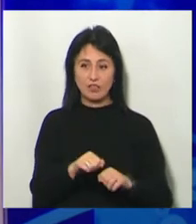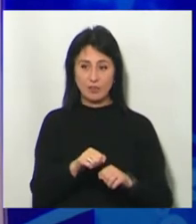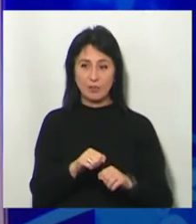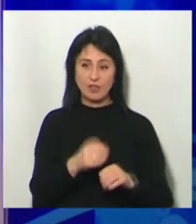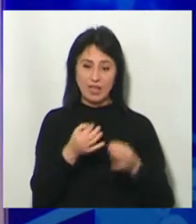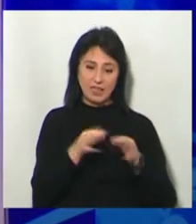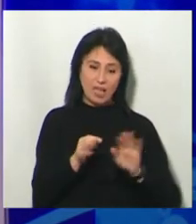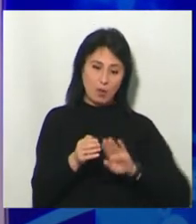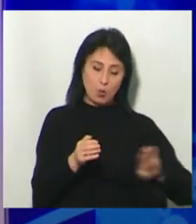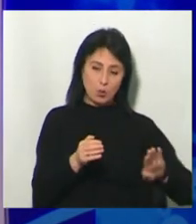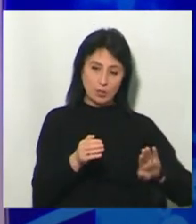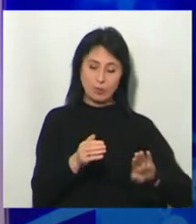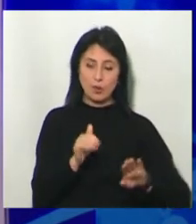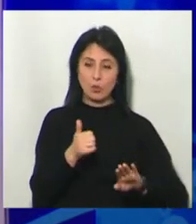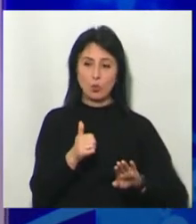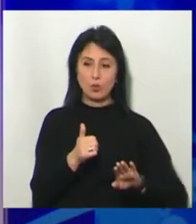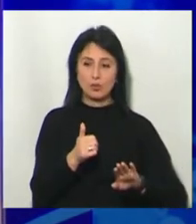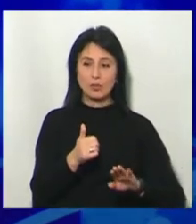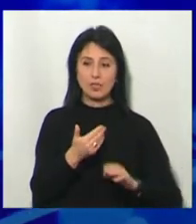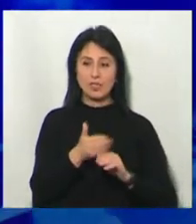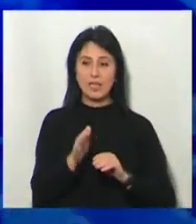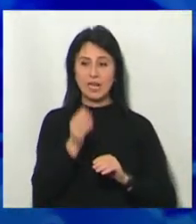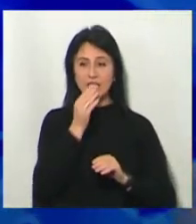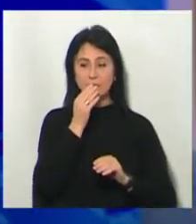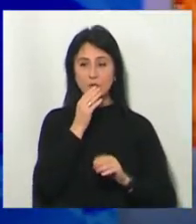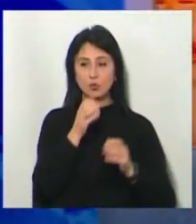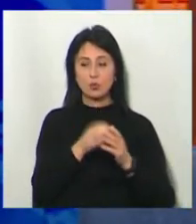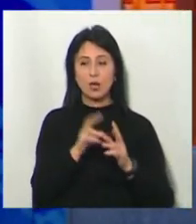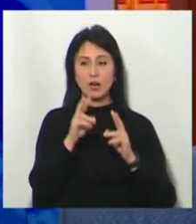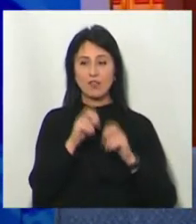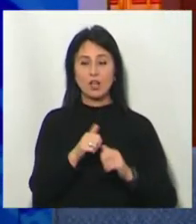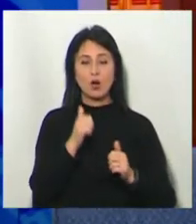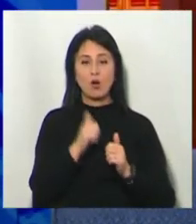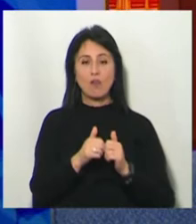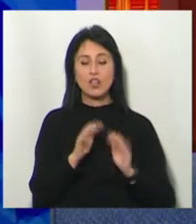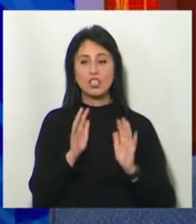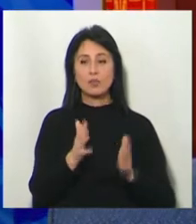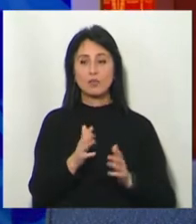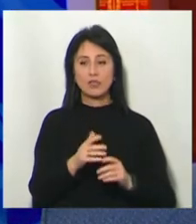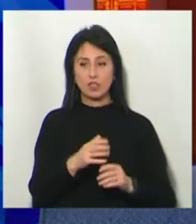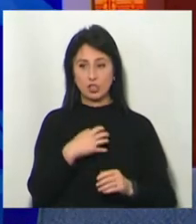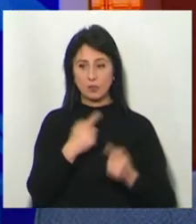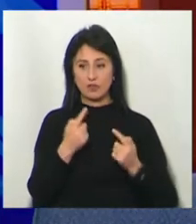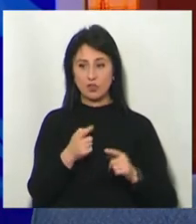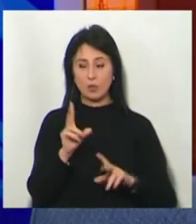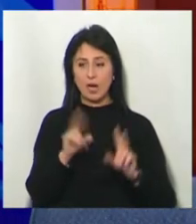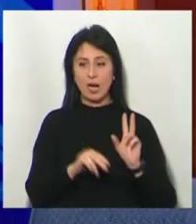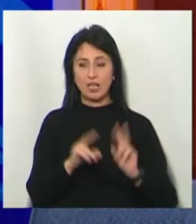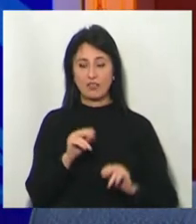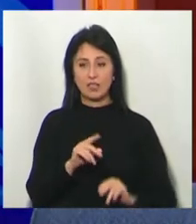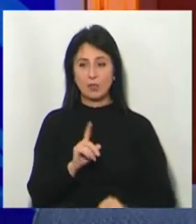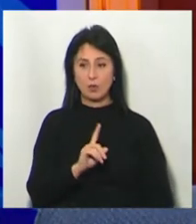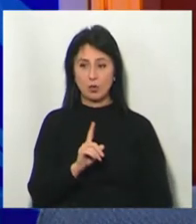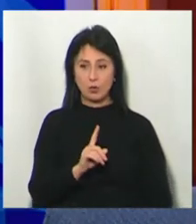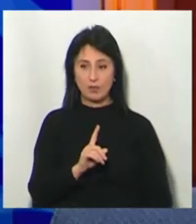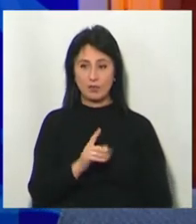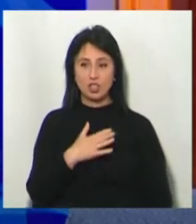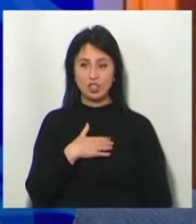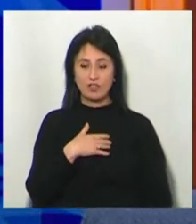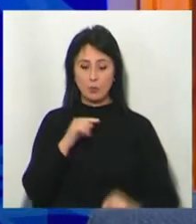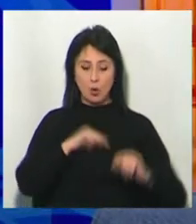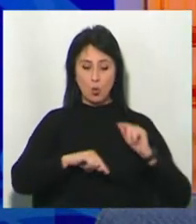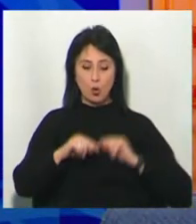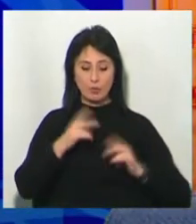შეგვიძლია დამოუკიდებლად, როგორც ცალკე საკვები ჯგუფი ისე განხილოთ. ყოველ შემთხვევაში მნიშვნელოვანია იმის გათვალისწინება, რომ